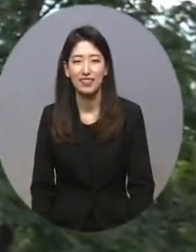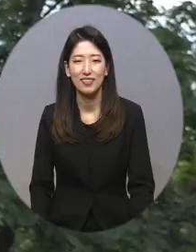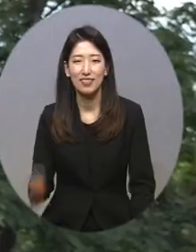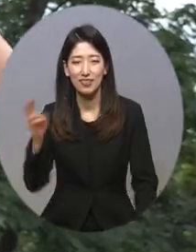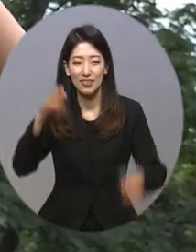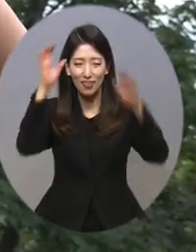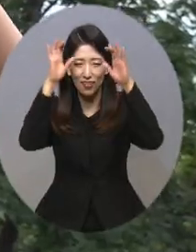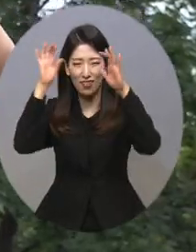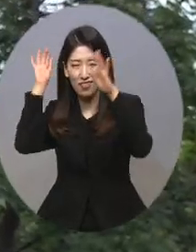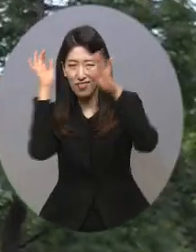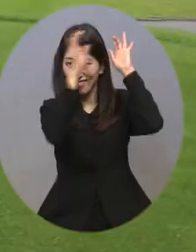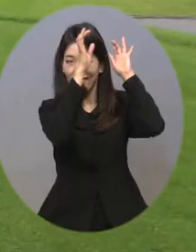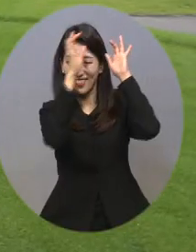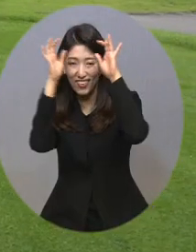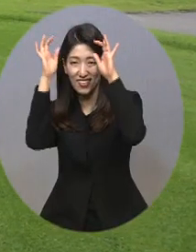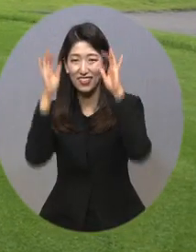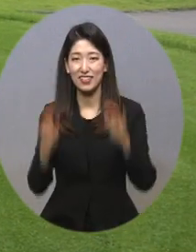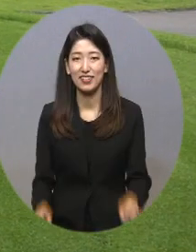힘껏 쳐가지고?